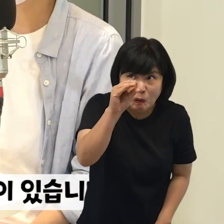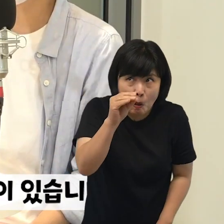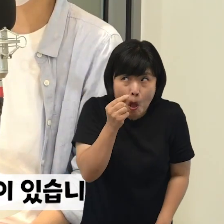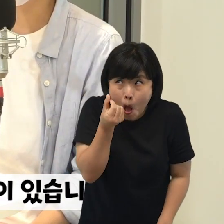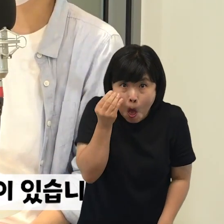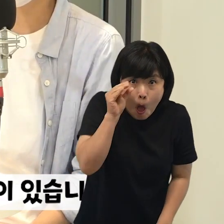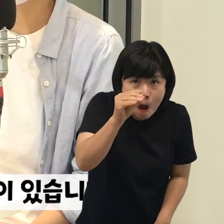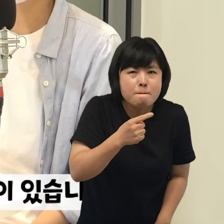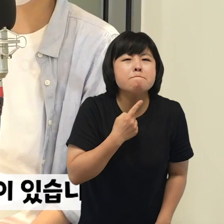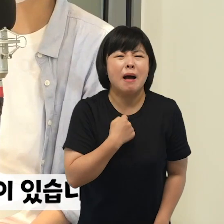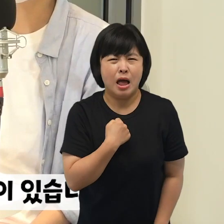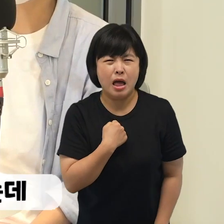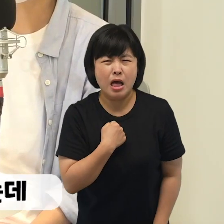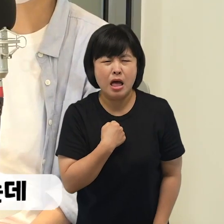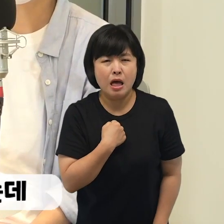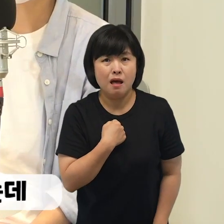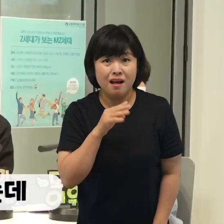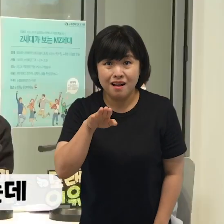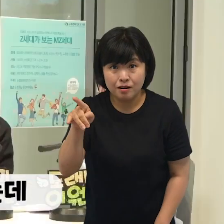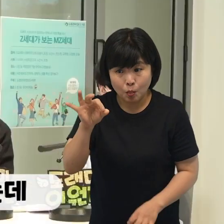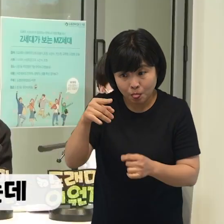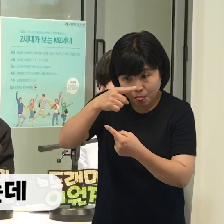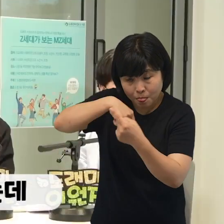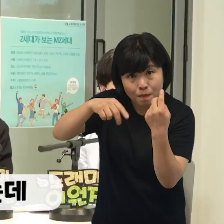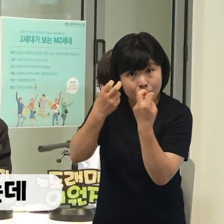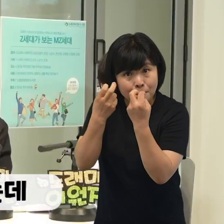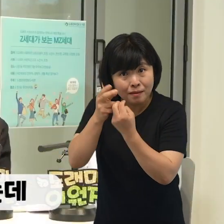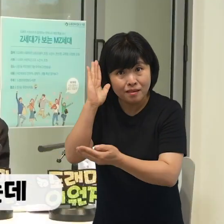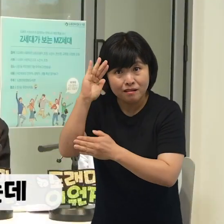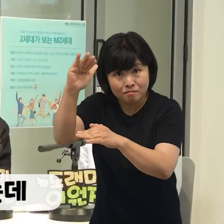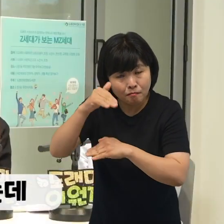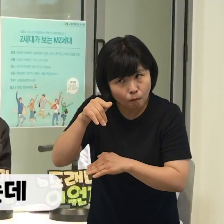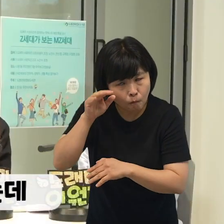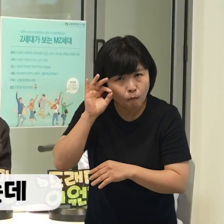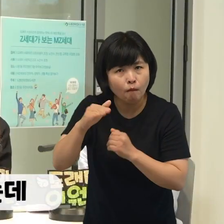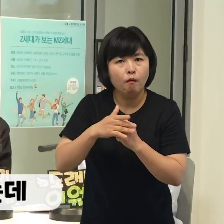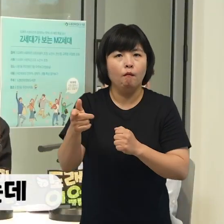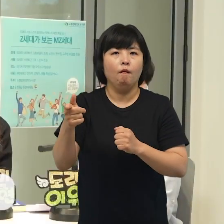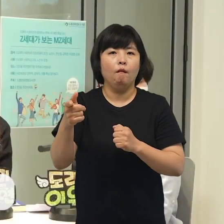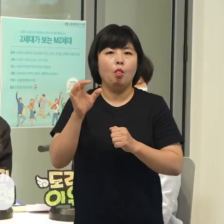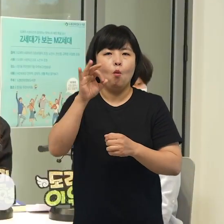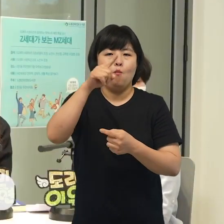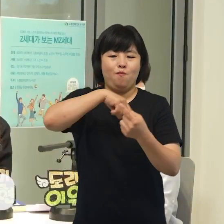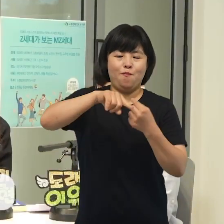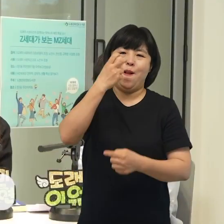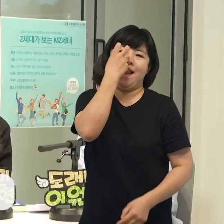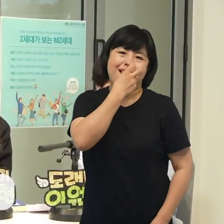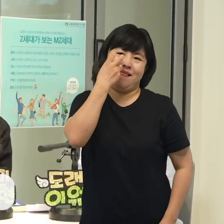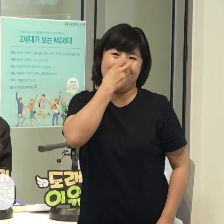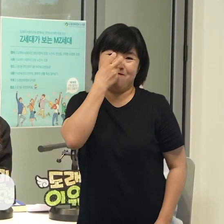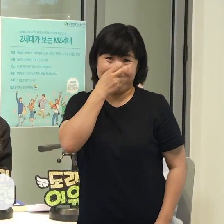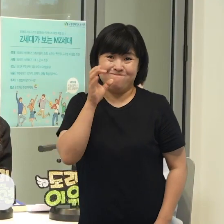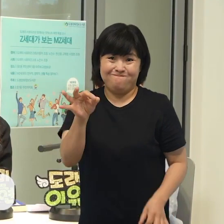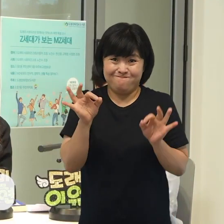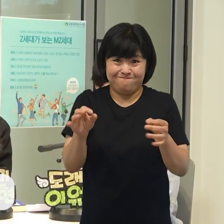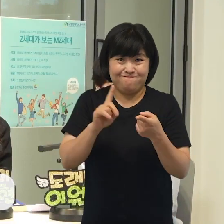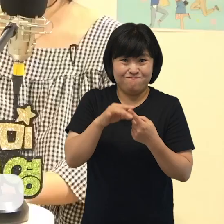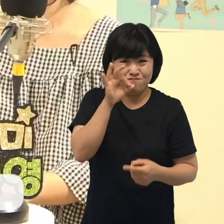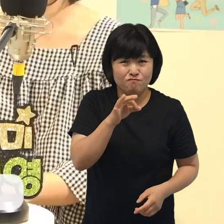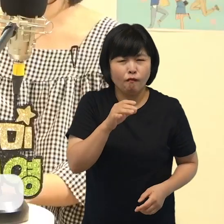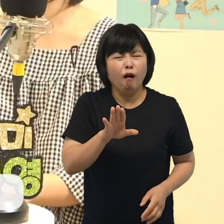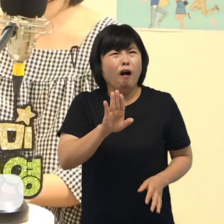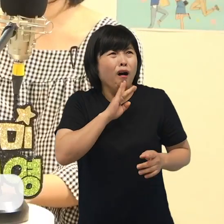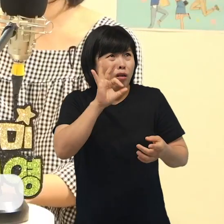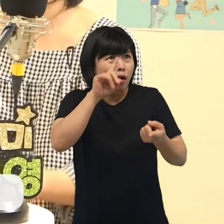주식을 시작한 그런 경험이 있습니다. 또 정현님이 재테크 얘기를 해주셨는데 돈 관리라고 하죠,